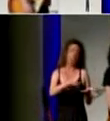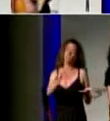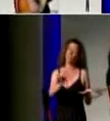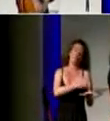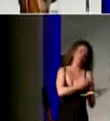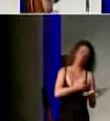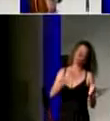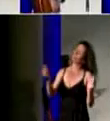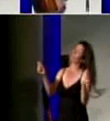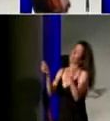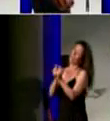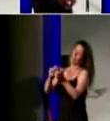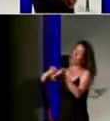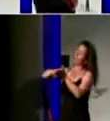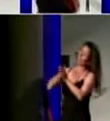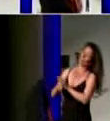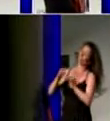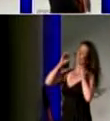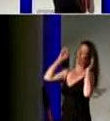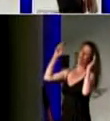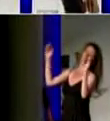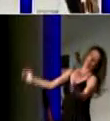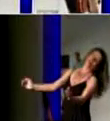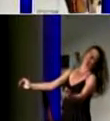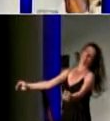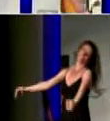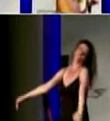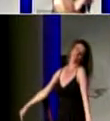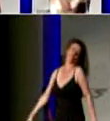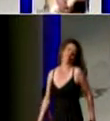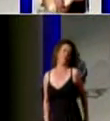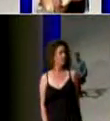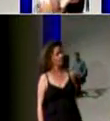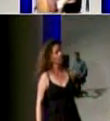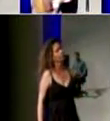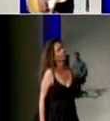Je ferais de la musique avec le gros Pierre.